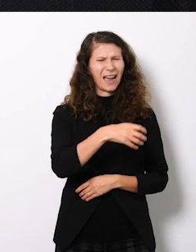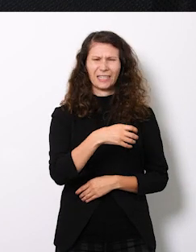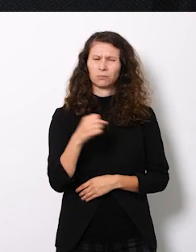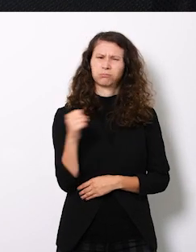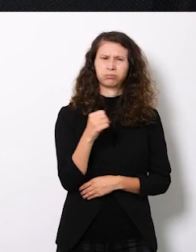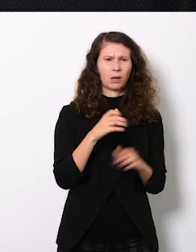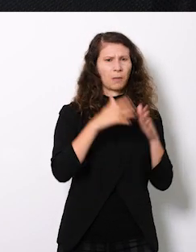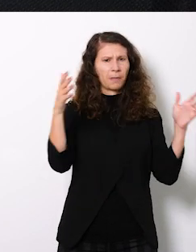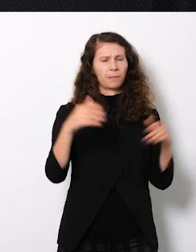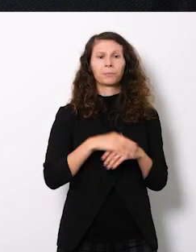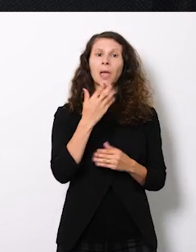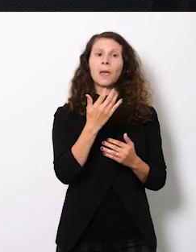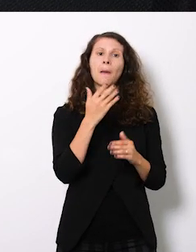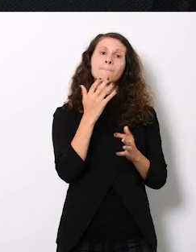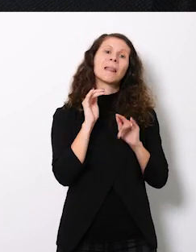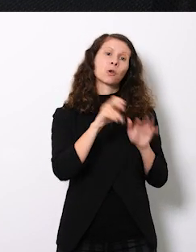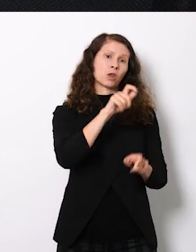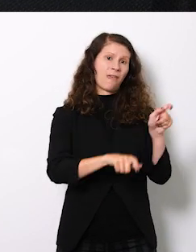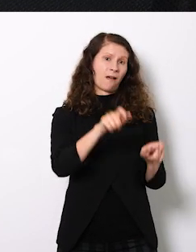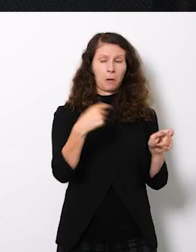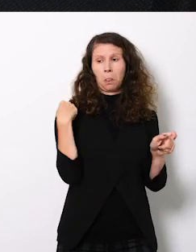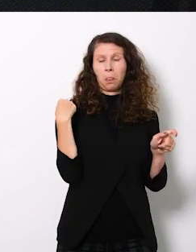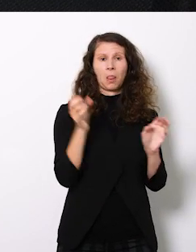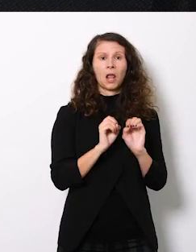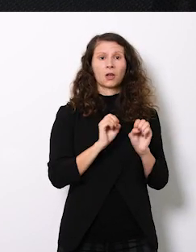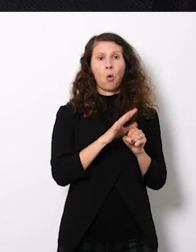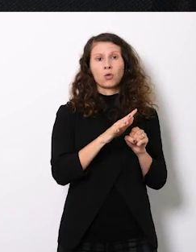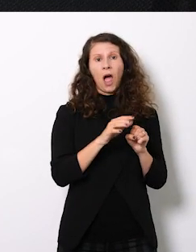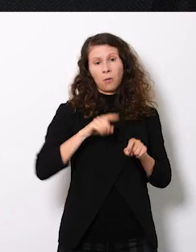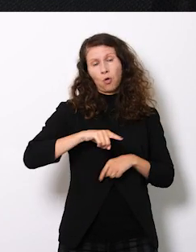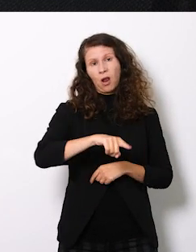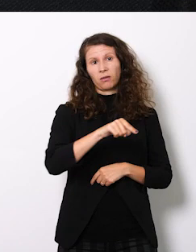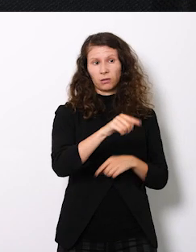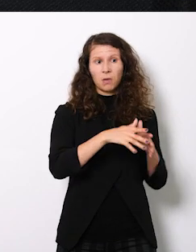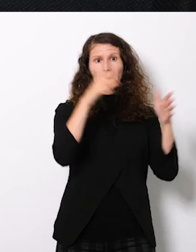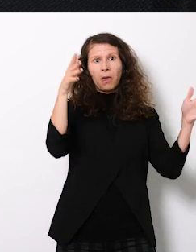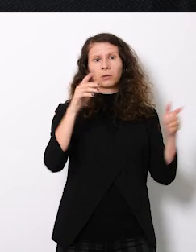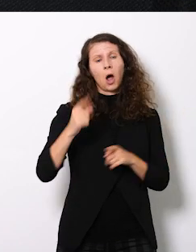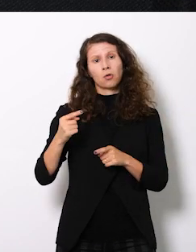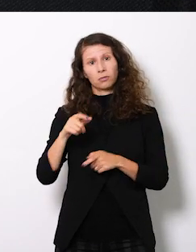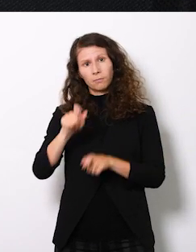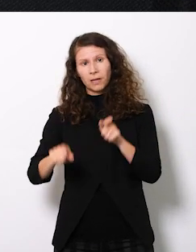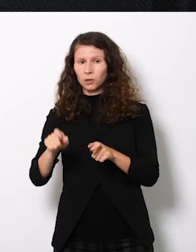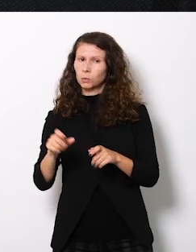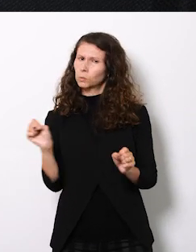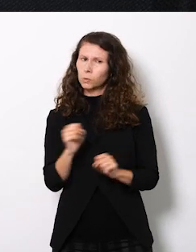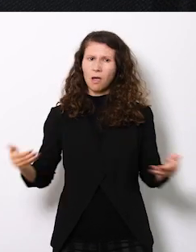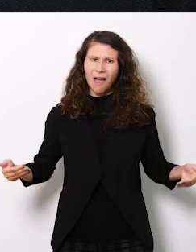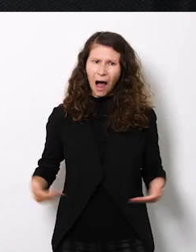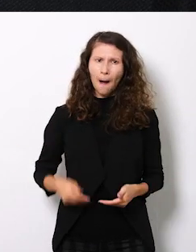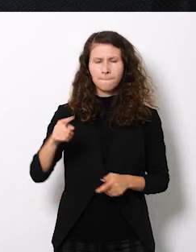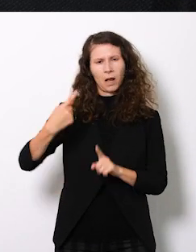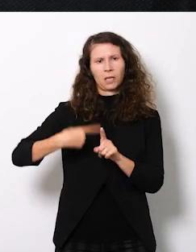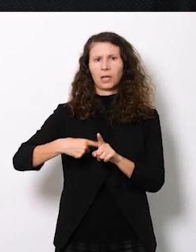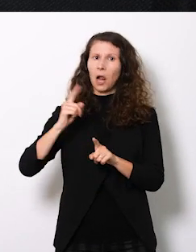Millionäre ist in den letzten Corona-Monaten noch mal deutlich gestiegen. Aber vor allem ist auch die Zahl der wirklich sehr armen Menschen gestiegen.